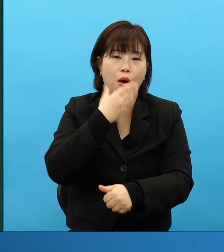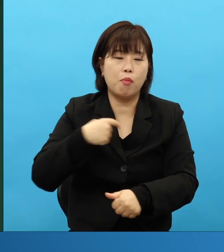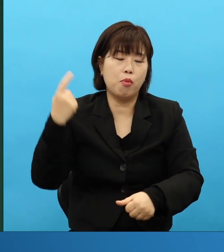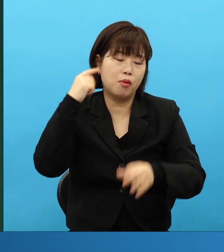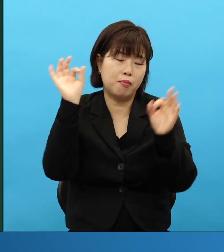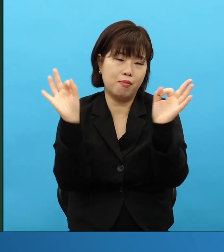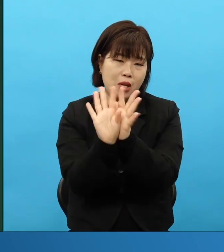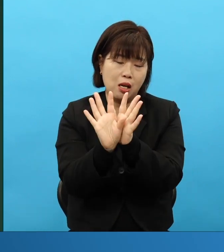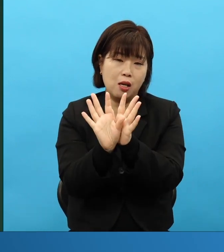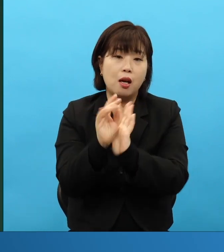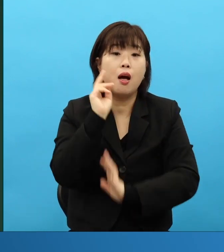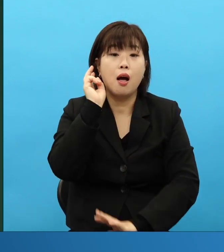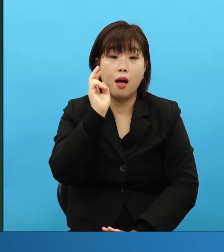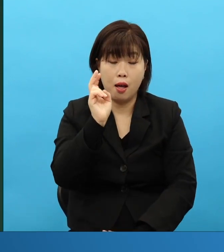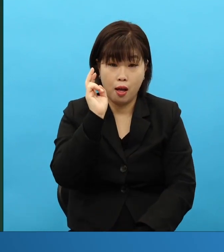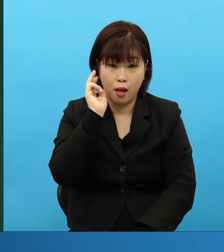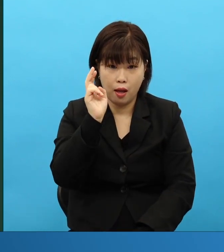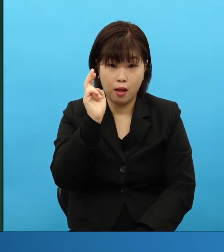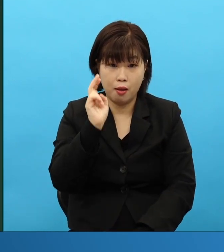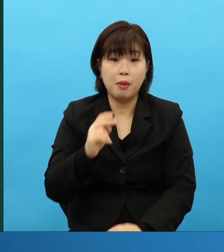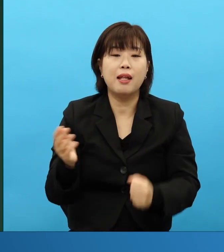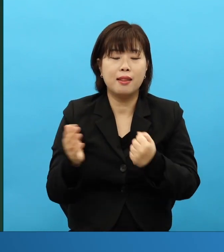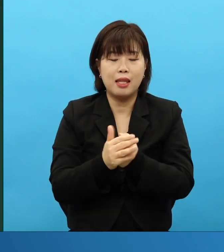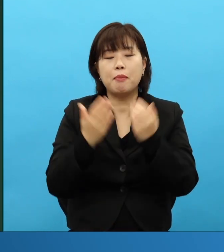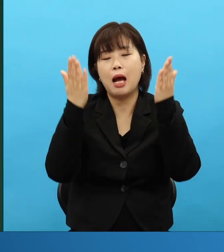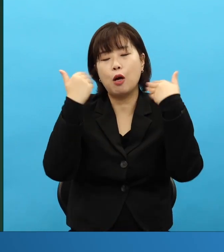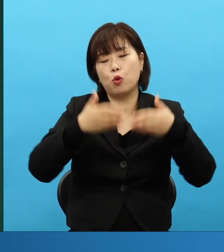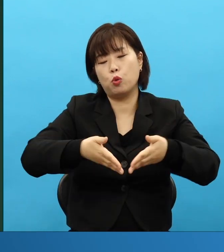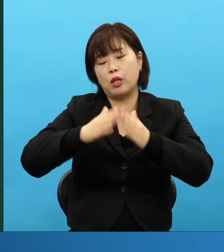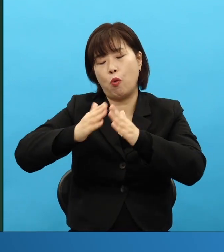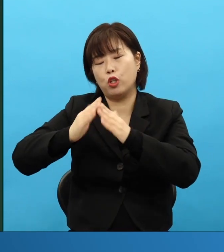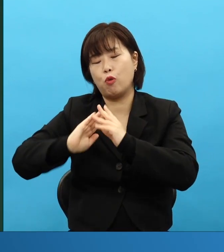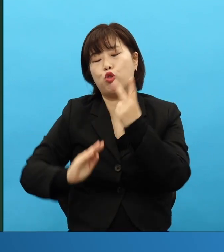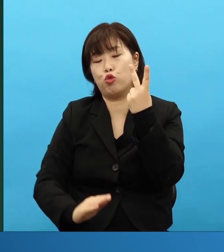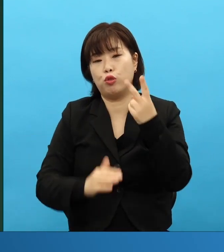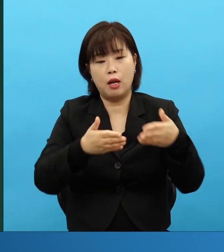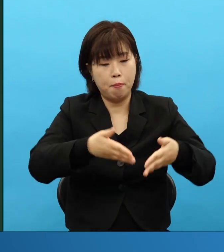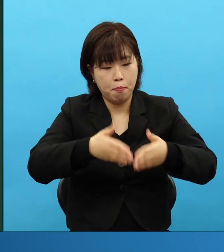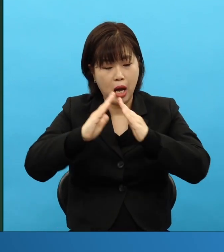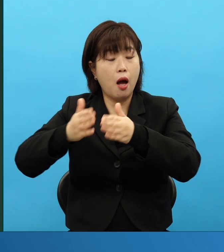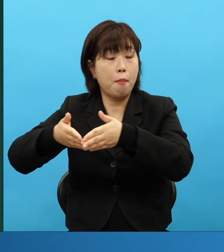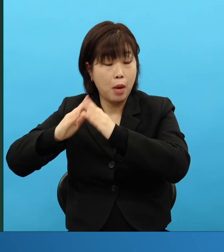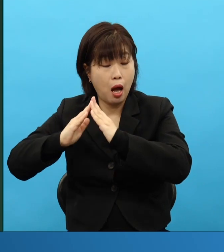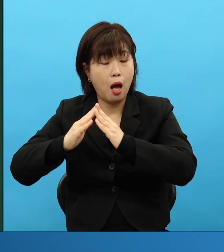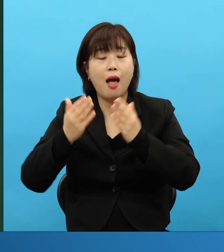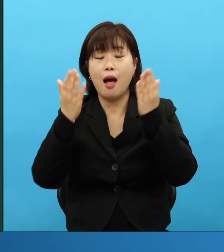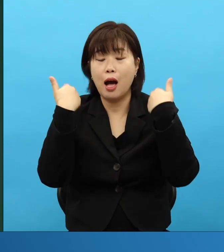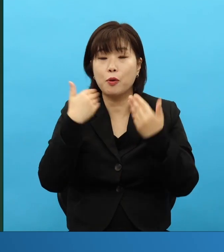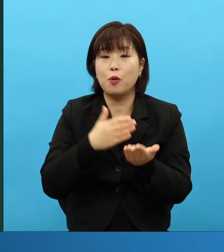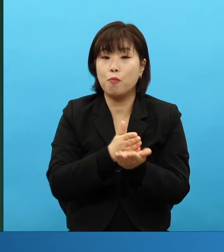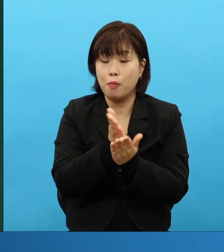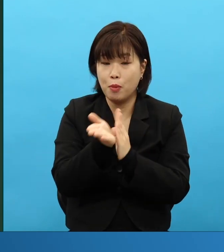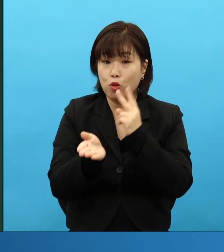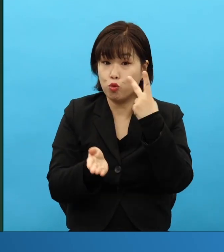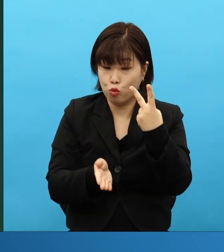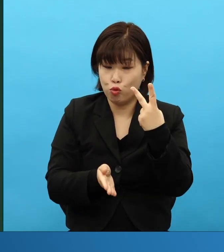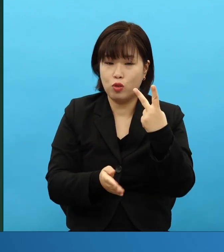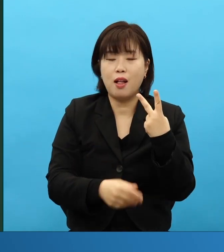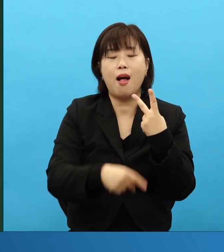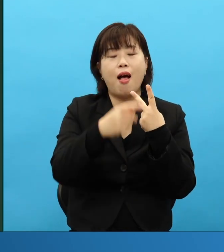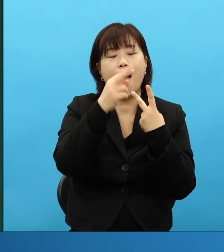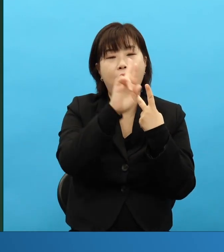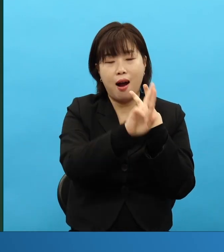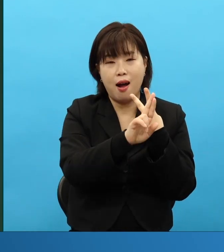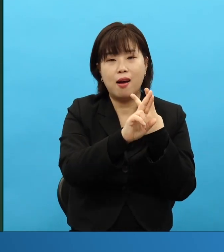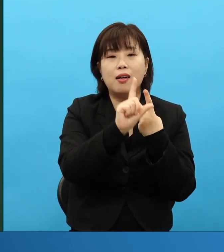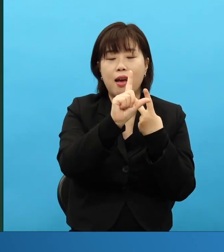will die off. 그래서 학교 두 개를 세웠는데 RLS, RGS 세웁니다. That's why we raised two schools, and that's the RGS and the RLS.